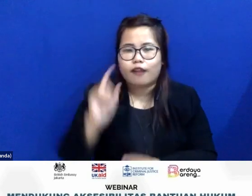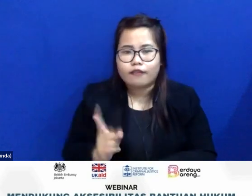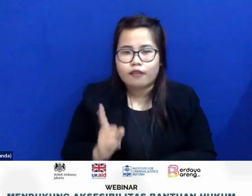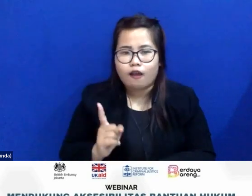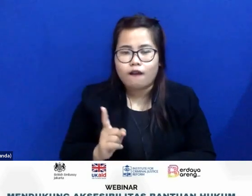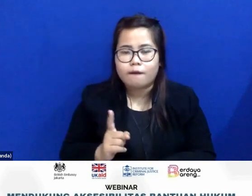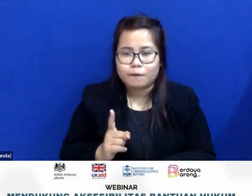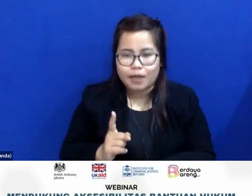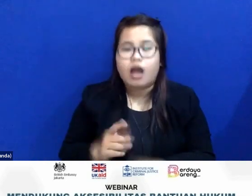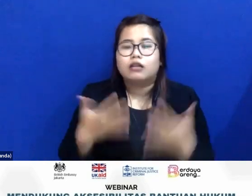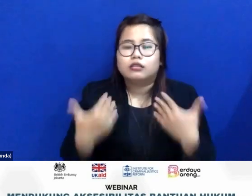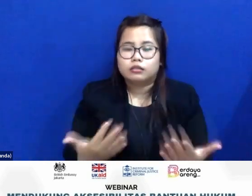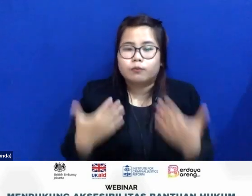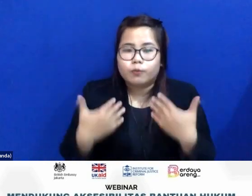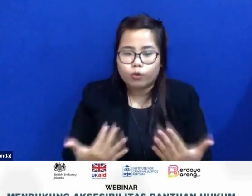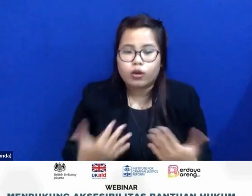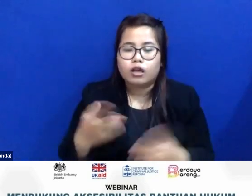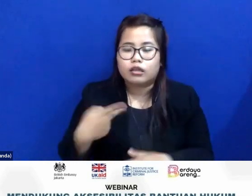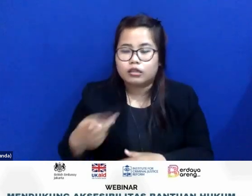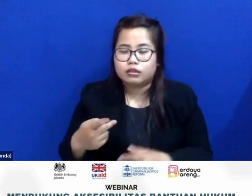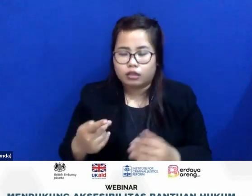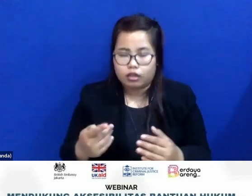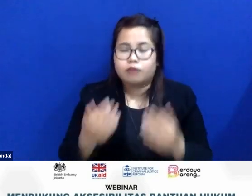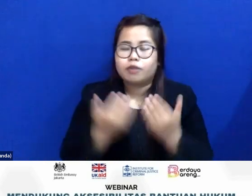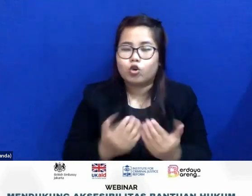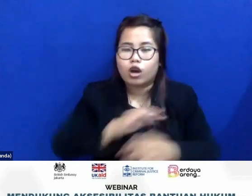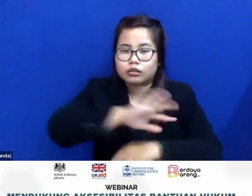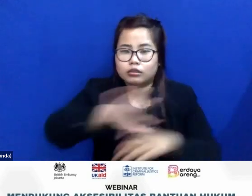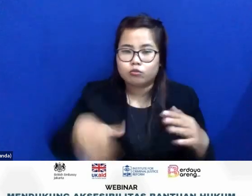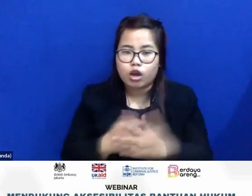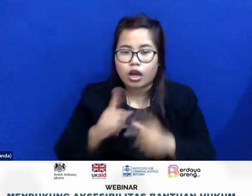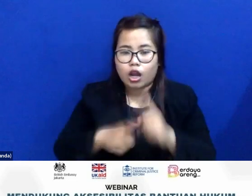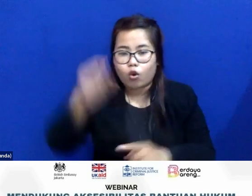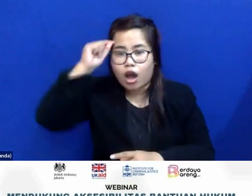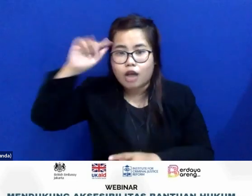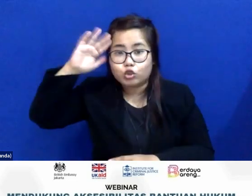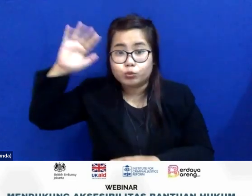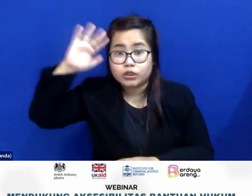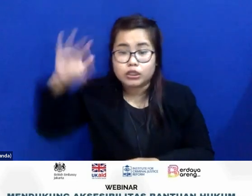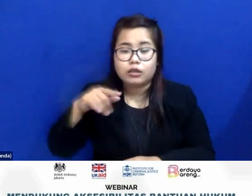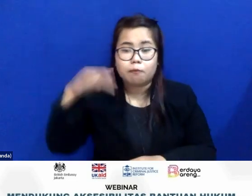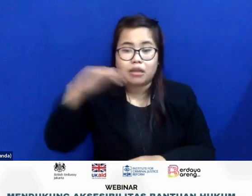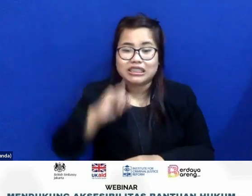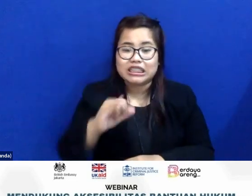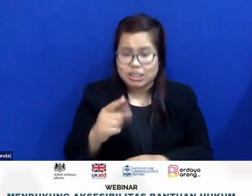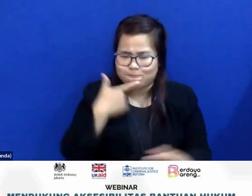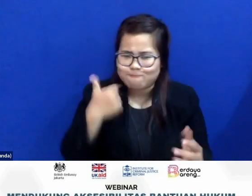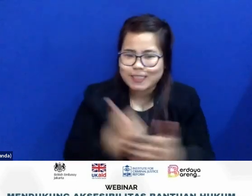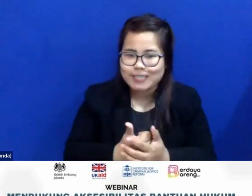mudah-mudahan kita berdoa semua asumsi masir tadi penting urusan